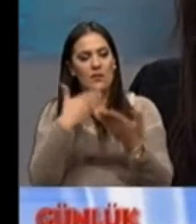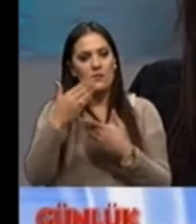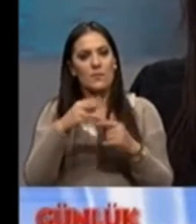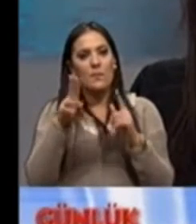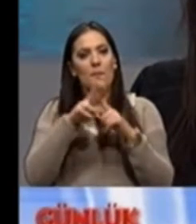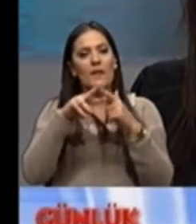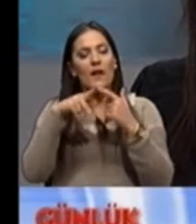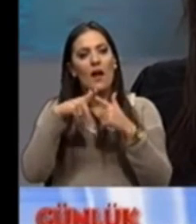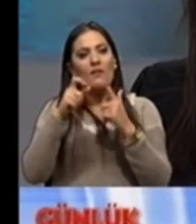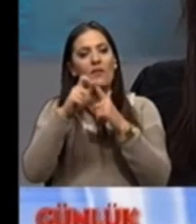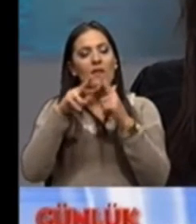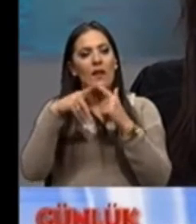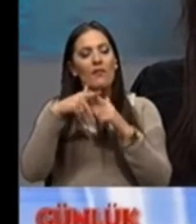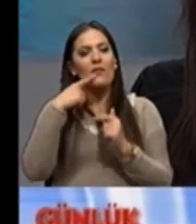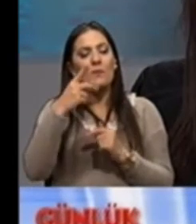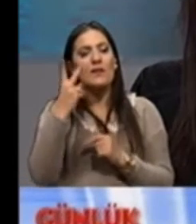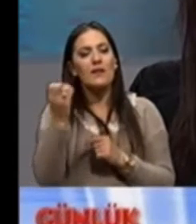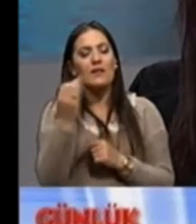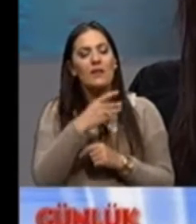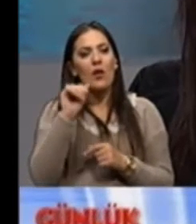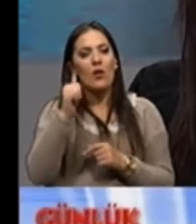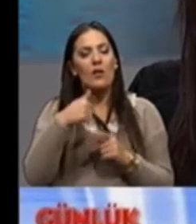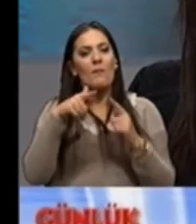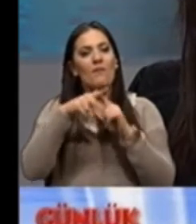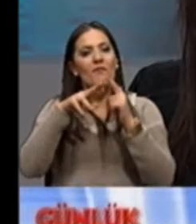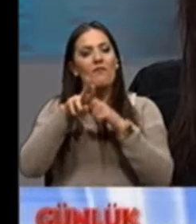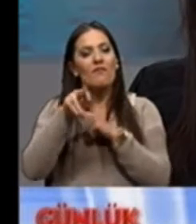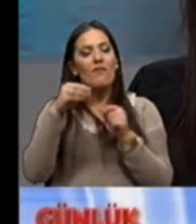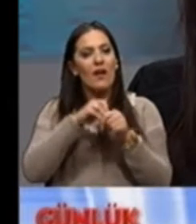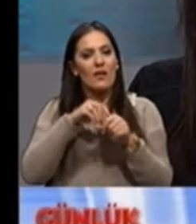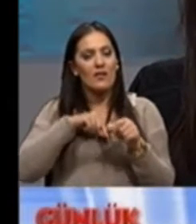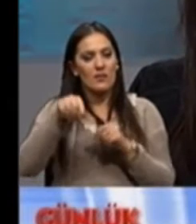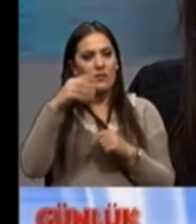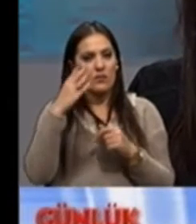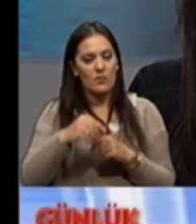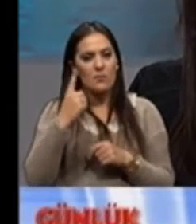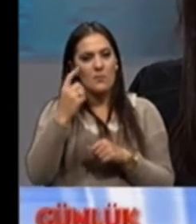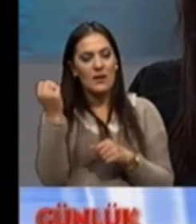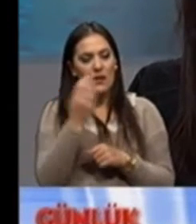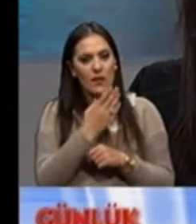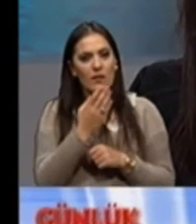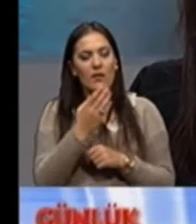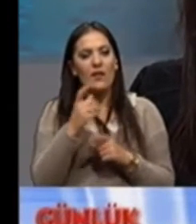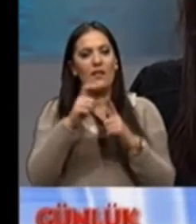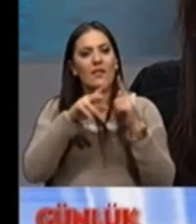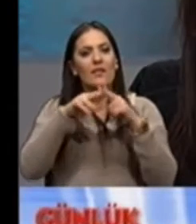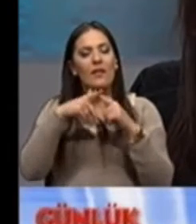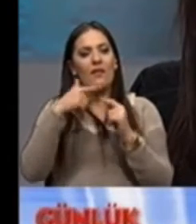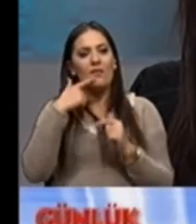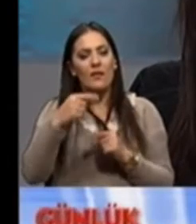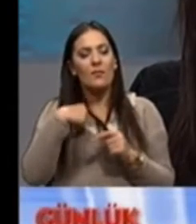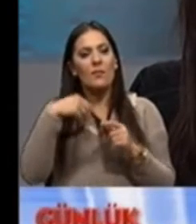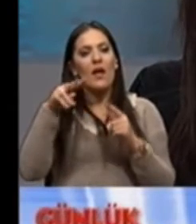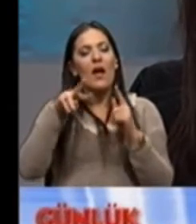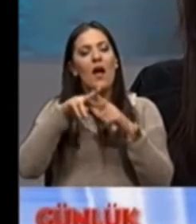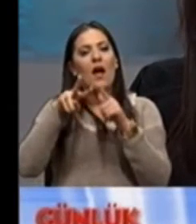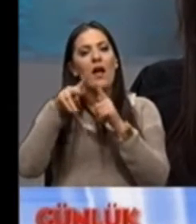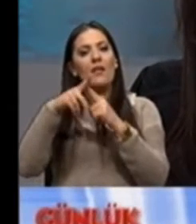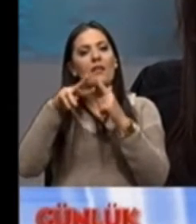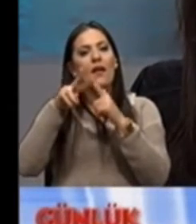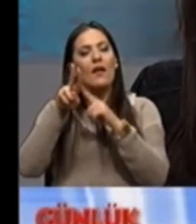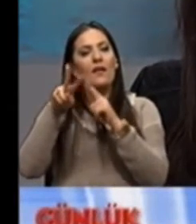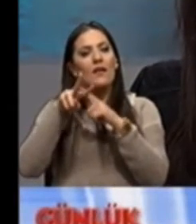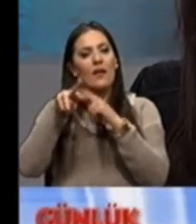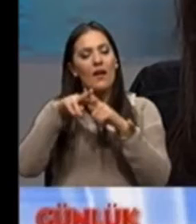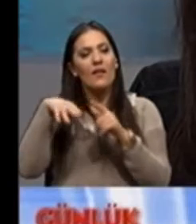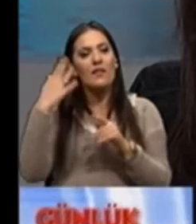KAF ve DAF dediğimiz iki tane önemli fay hattının üzerinde bulunuyoruz. Bir tanesi işte DAF dediğimiz Antakya'dan da geçen